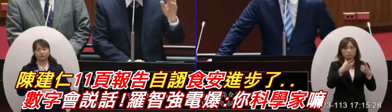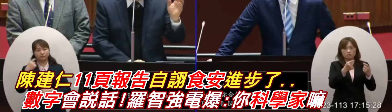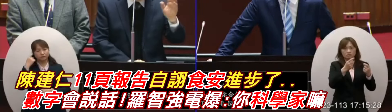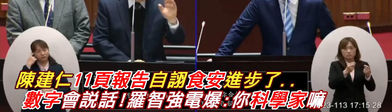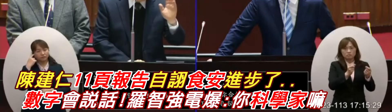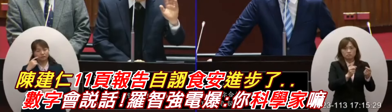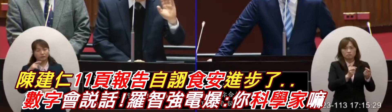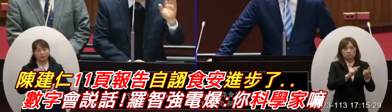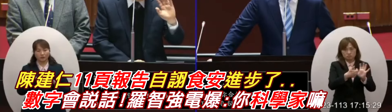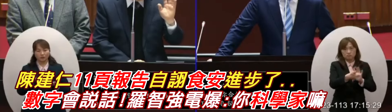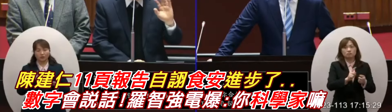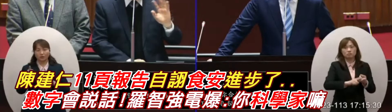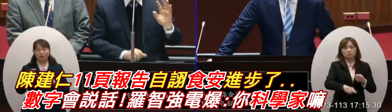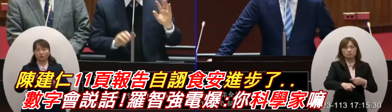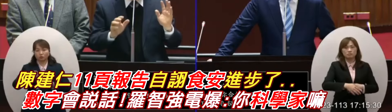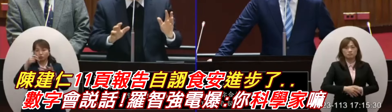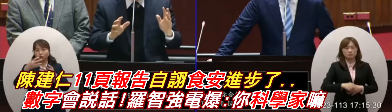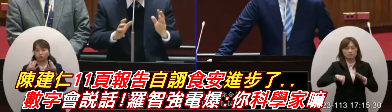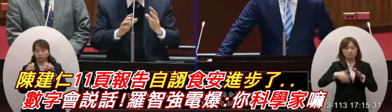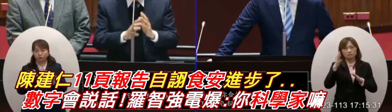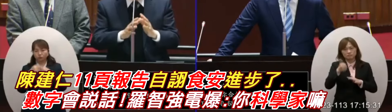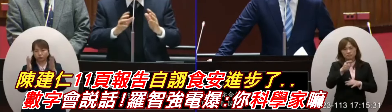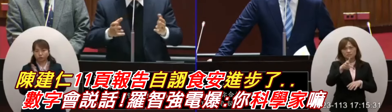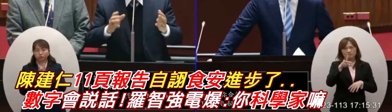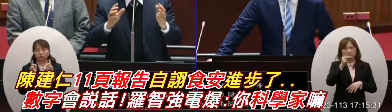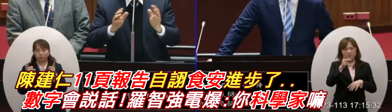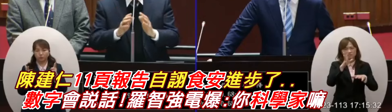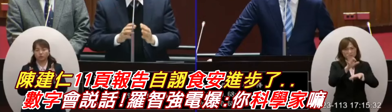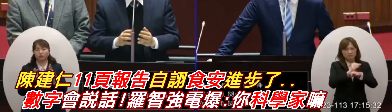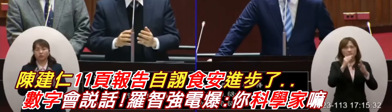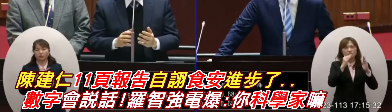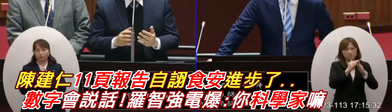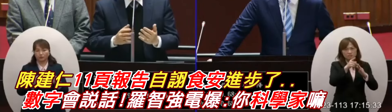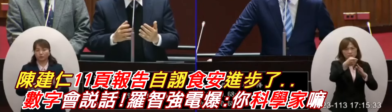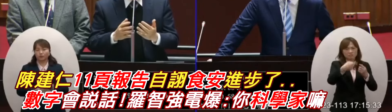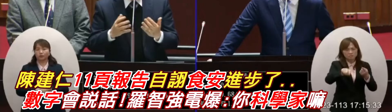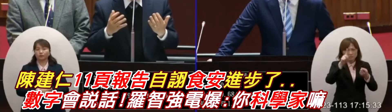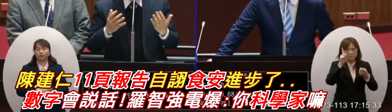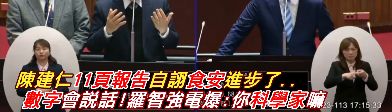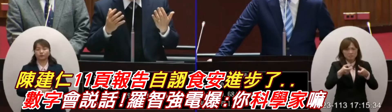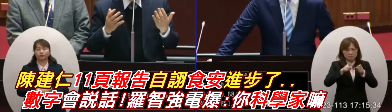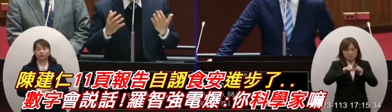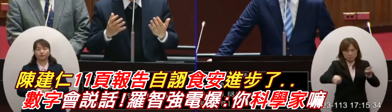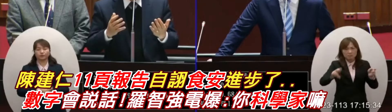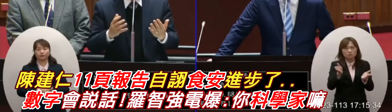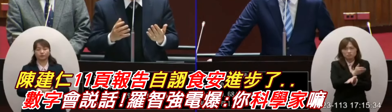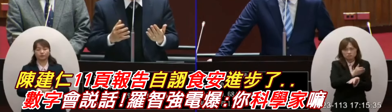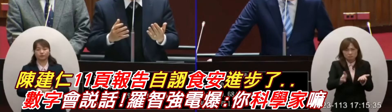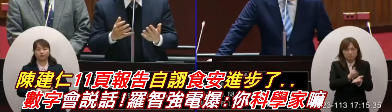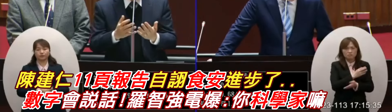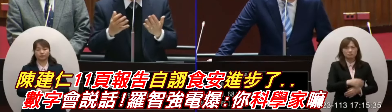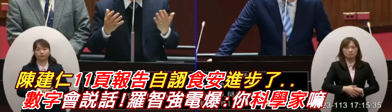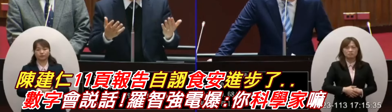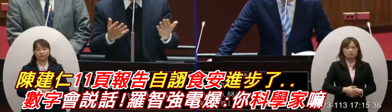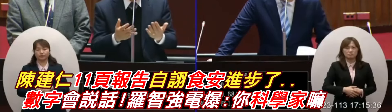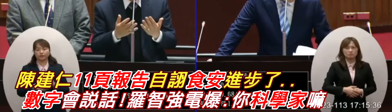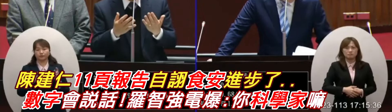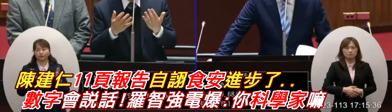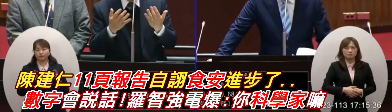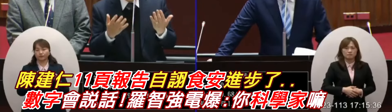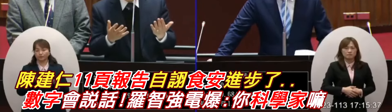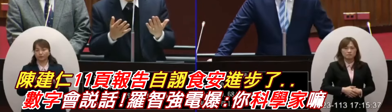哦。你现在举的这个数字都不 是，你是科学家，给点公道的评价也不会伤你的那个高度了。没关系， 你